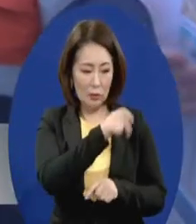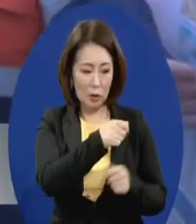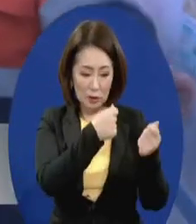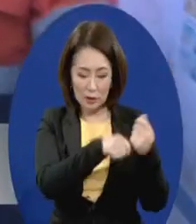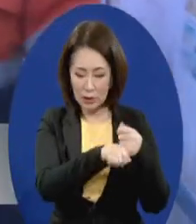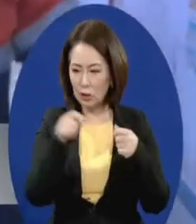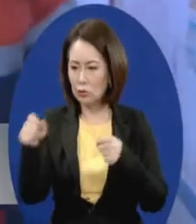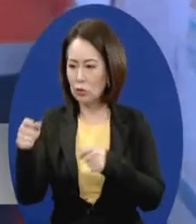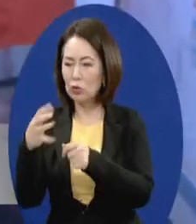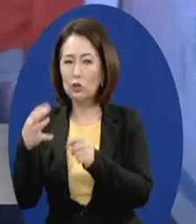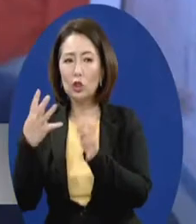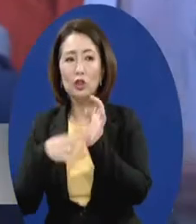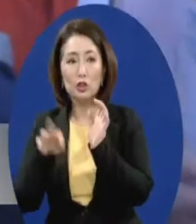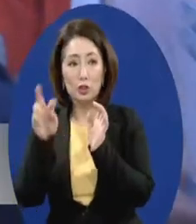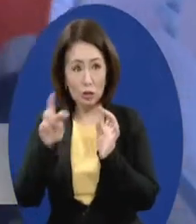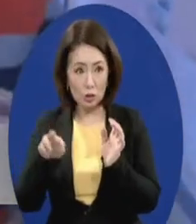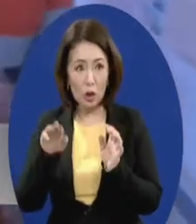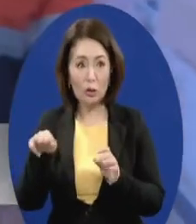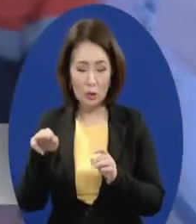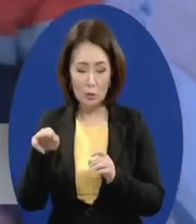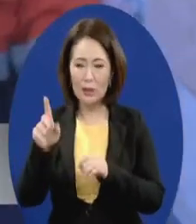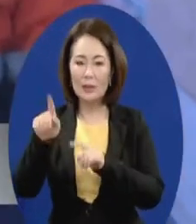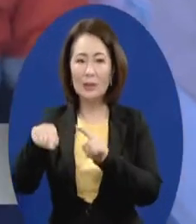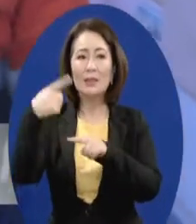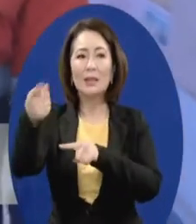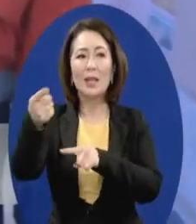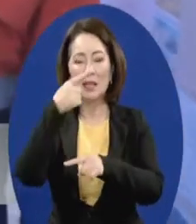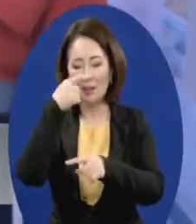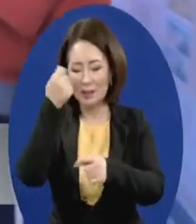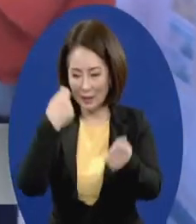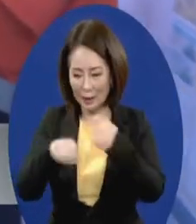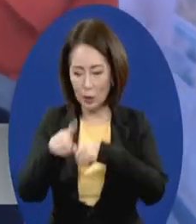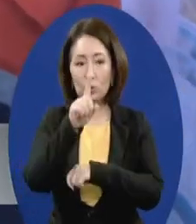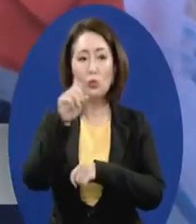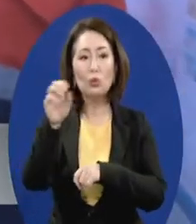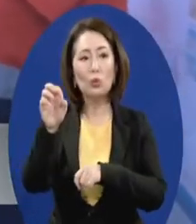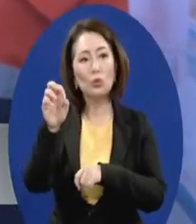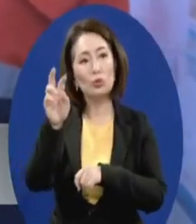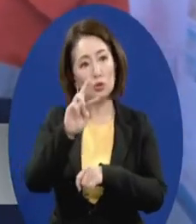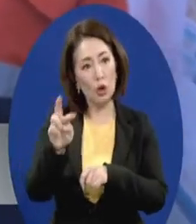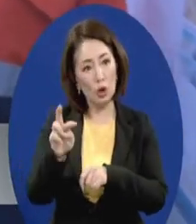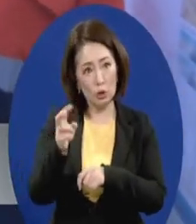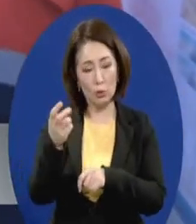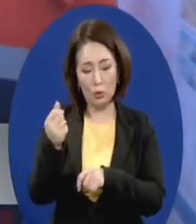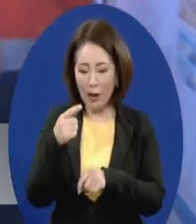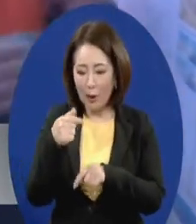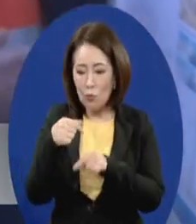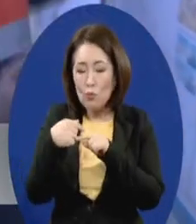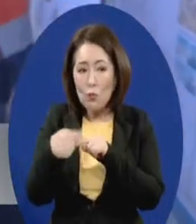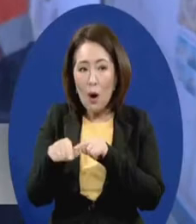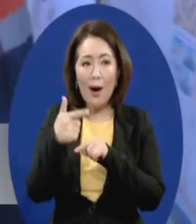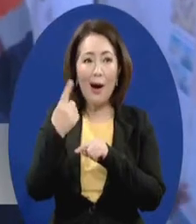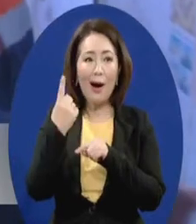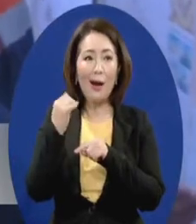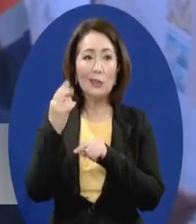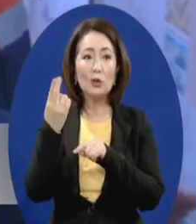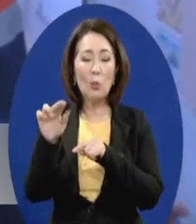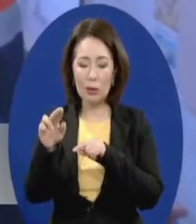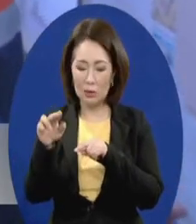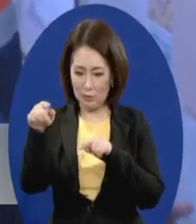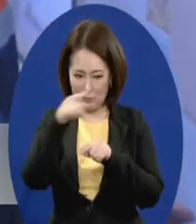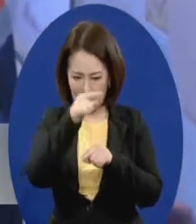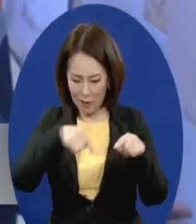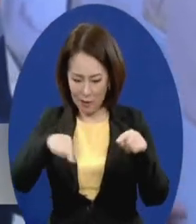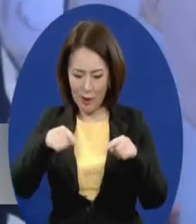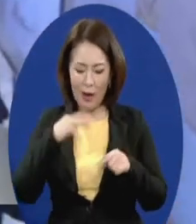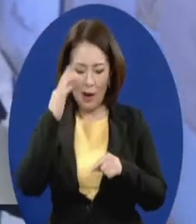гээд 90 доллар энэ цаашаа гарахаараа 100 гаруй долларын үнэтэй дөнгөж цагаан ганц бодон дээр байгаа байхгүй юу? Тэгэхэд бол одоо энэ тээврийн одоо